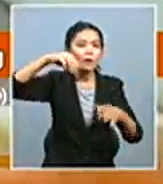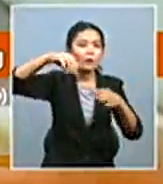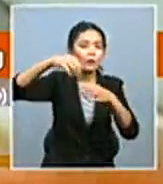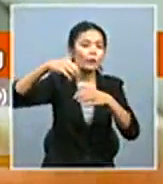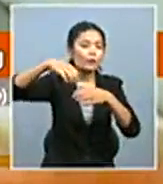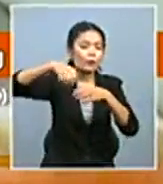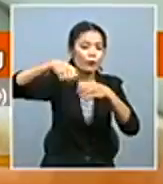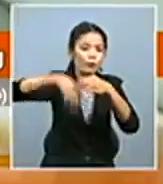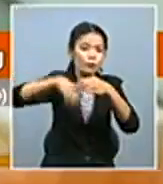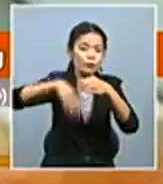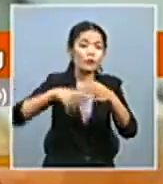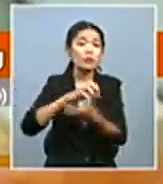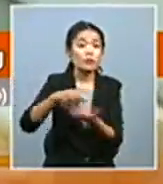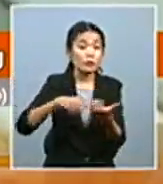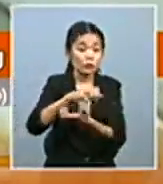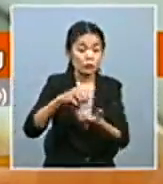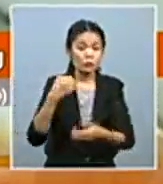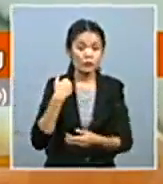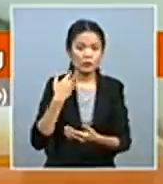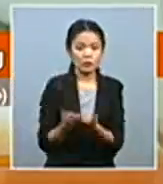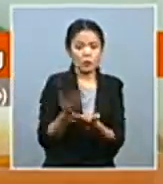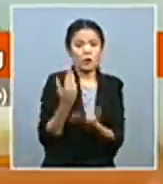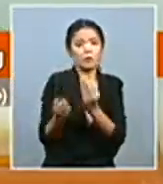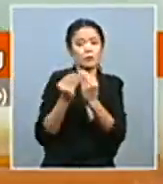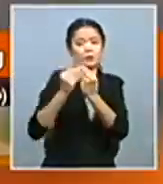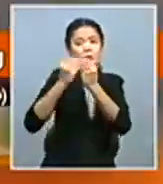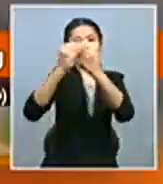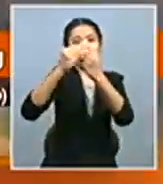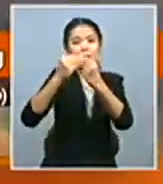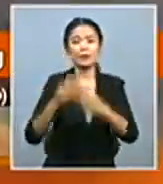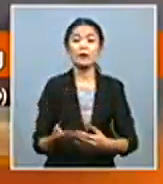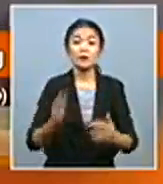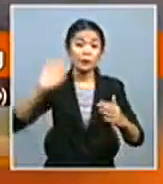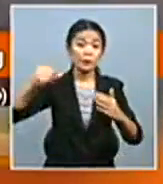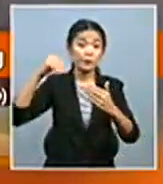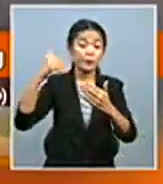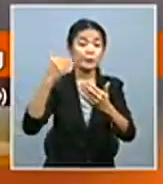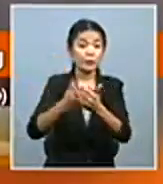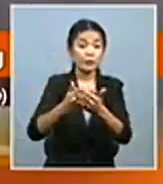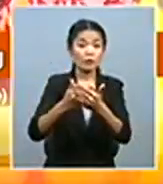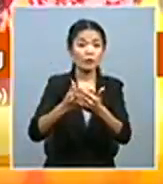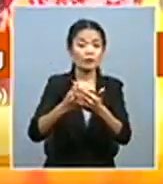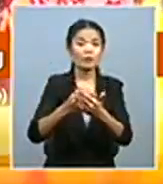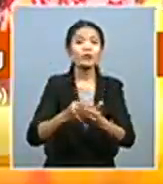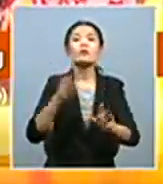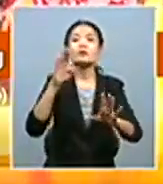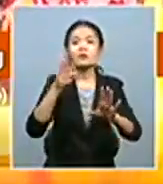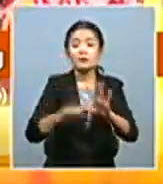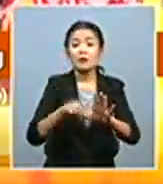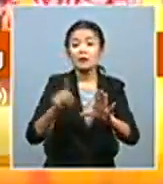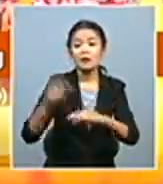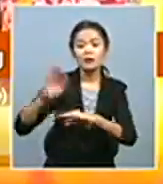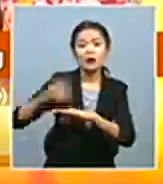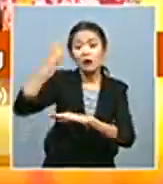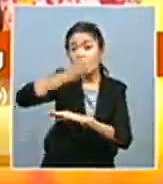คจนเวลาต่อมาเนี่ยคุณบรรหารก็มีฐานะร่ำรวยมากขึ้นเรื่อยๆครับต่อมาคุณบรรหารเข้าสู่แวดวงการเมืองนะครับจากการชักชวน